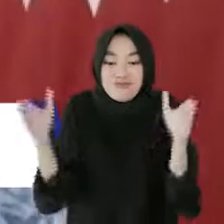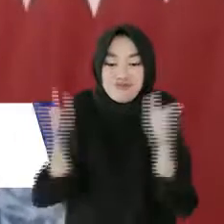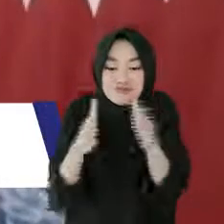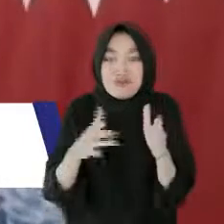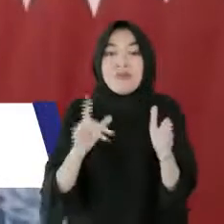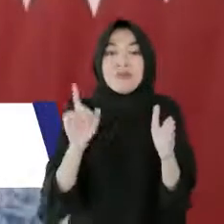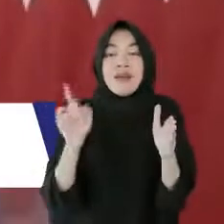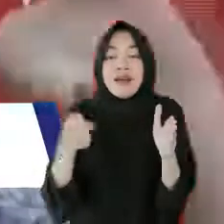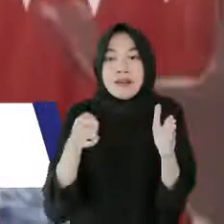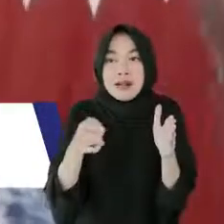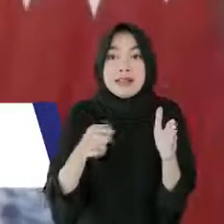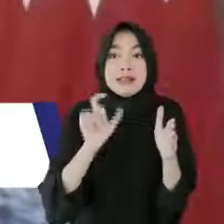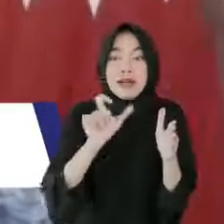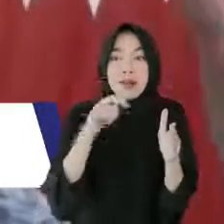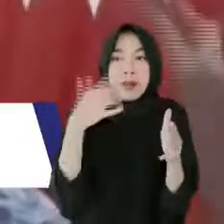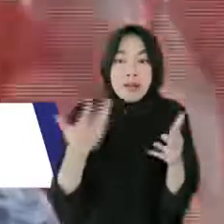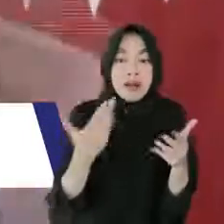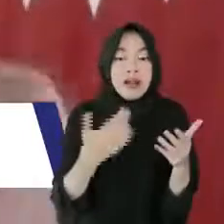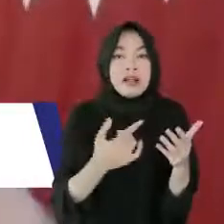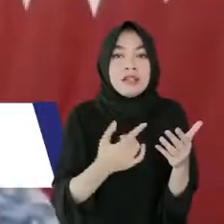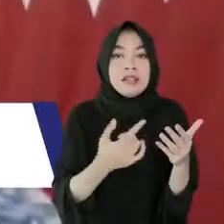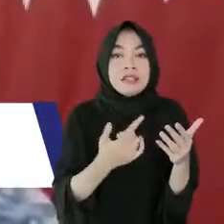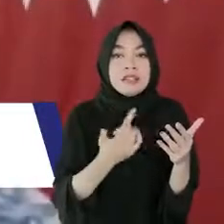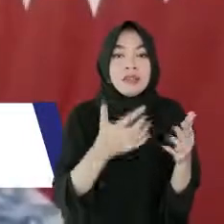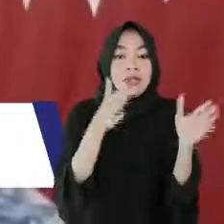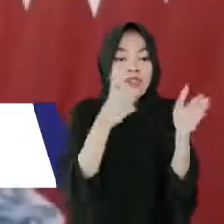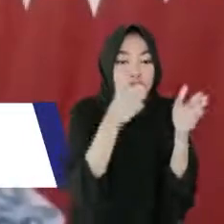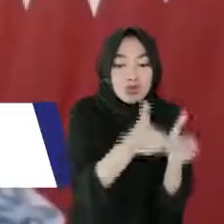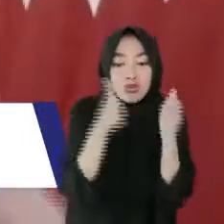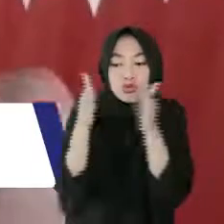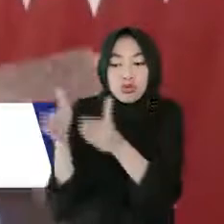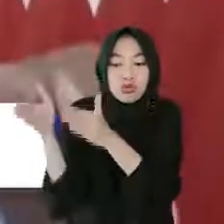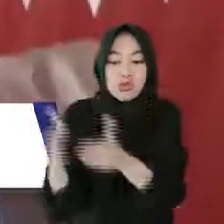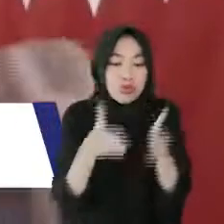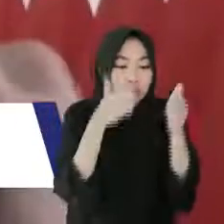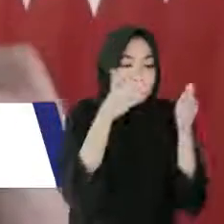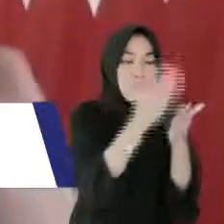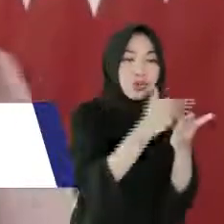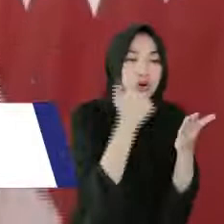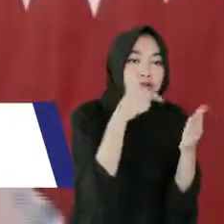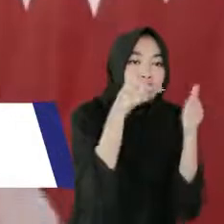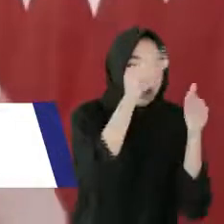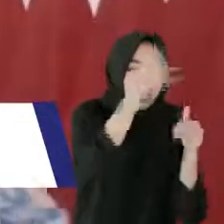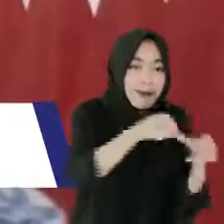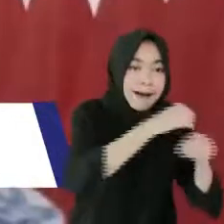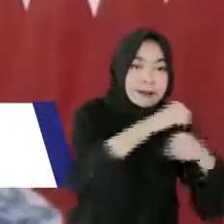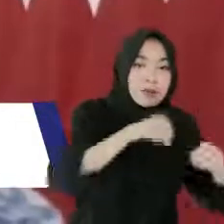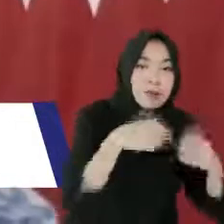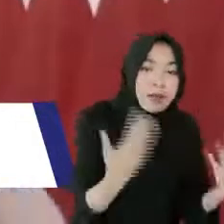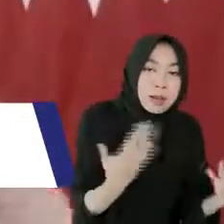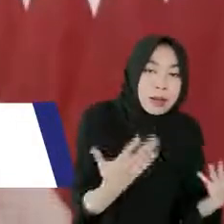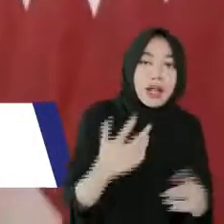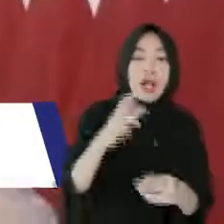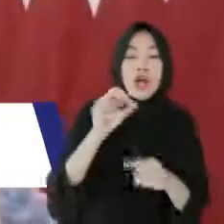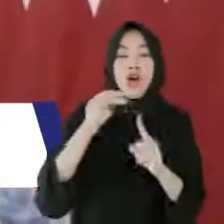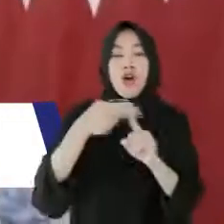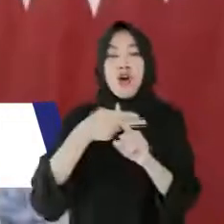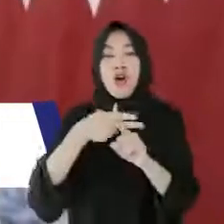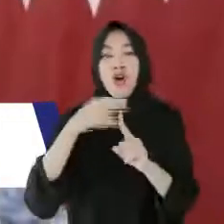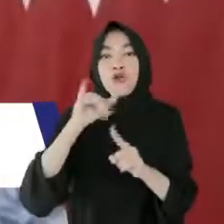dengan membagi sasaran atlet dia bagi atlet Bagaimana official Bagaimana